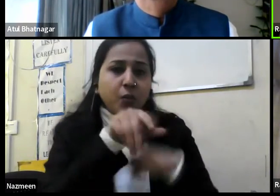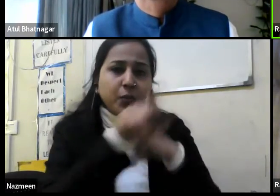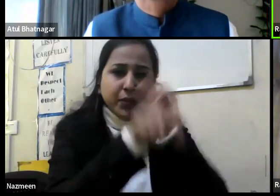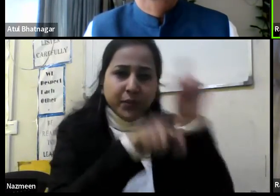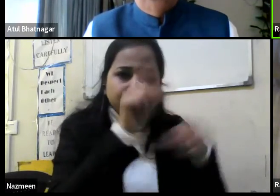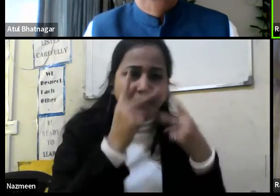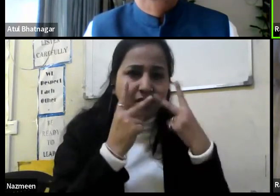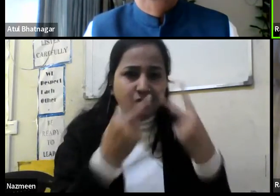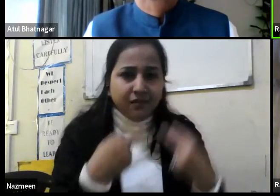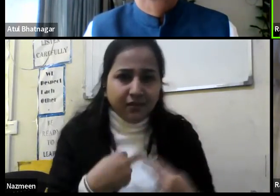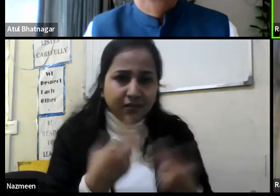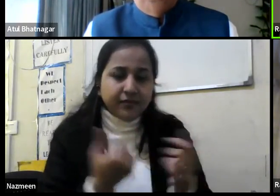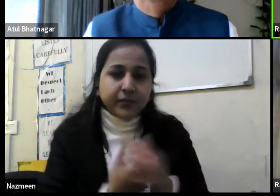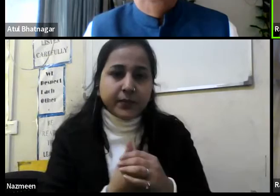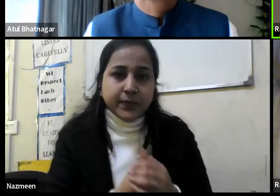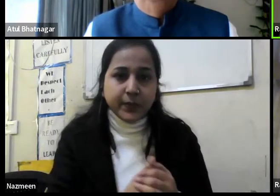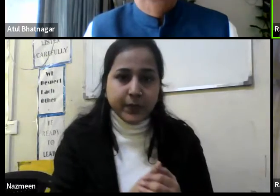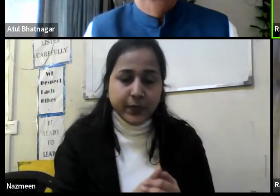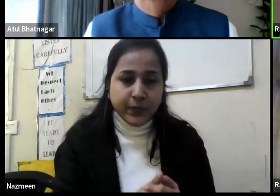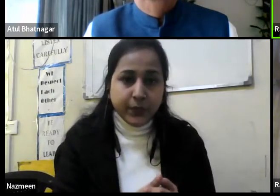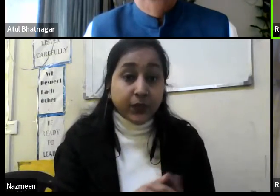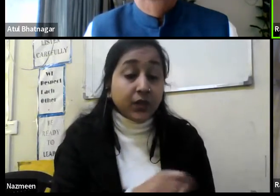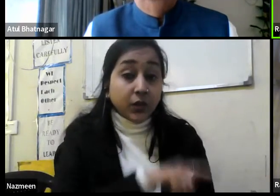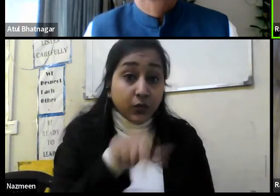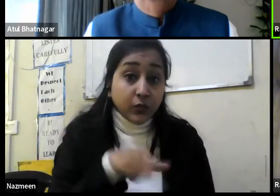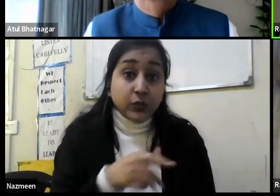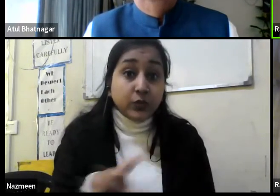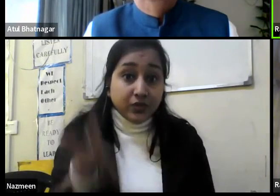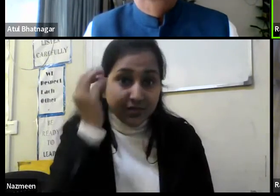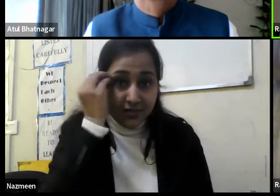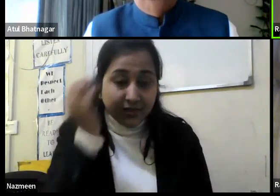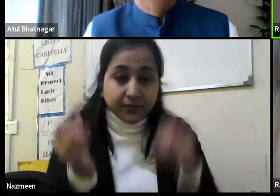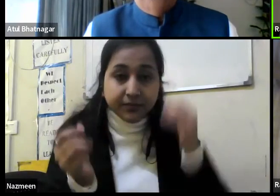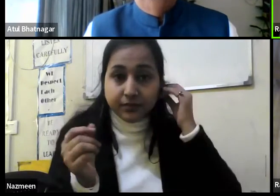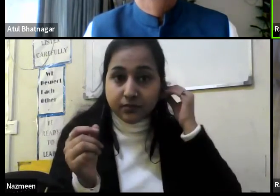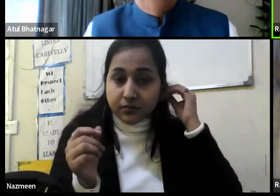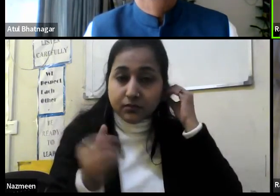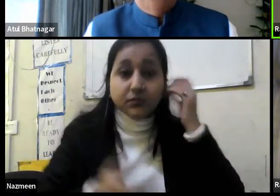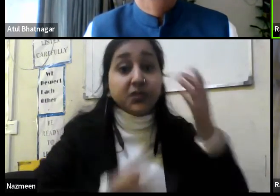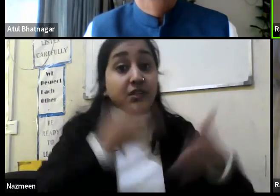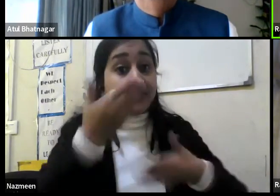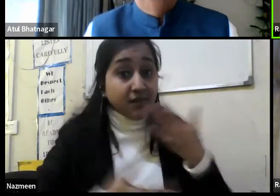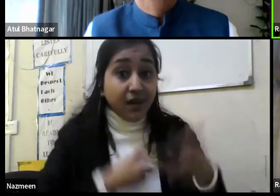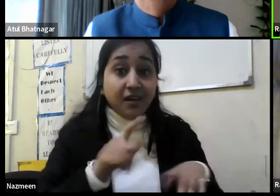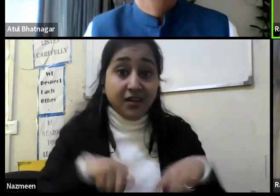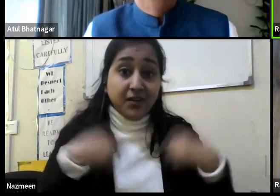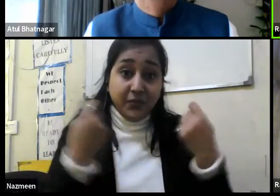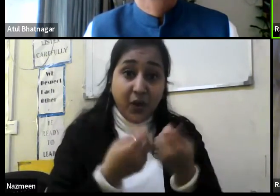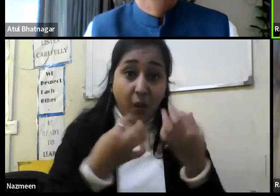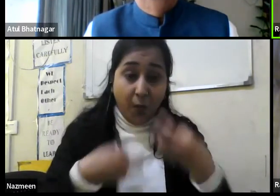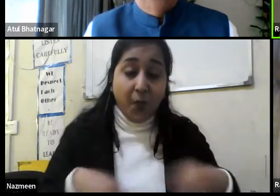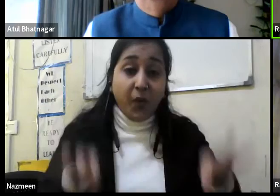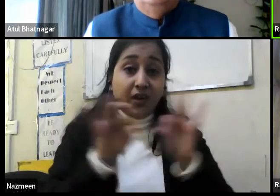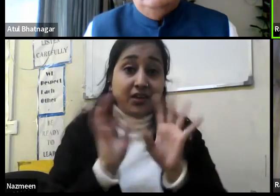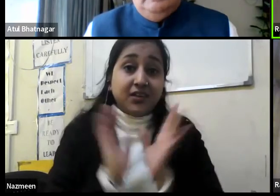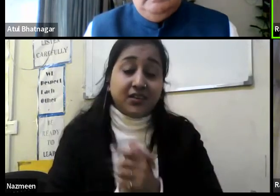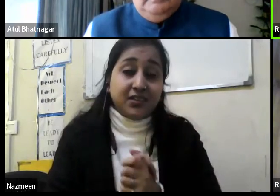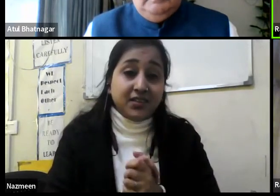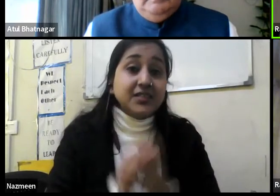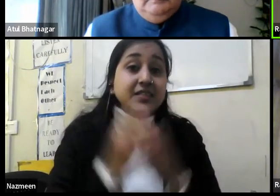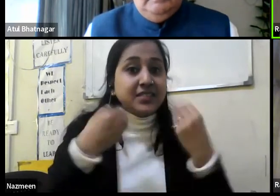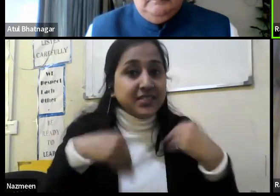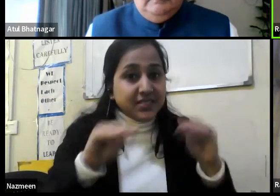इसको। और तो वो सीखना और फिर सिखाना अपनी टीम को बहुत जरूरी है। तो सेल्स,